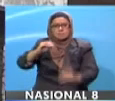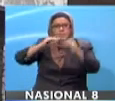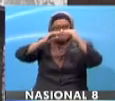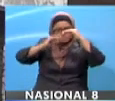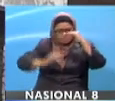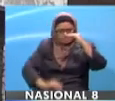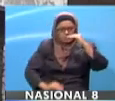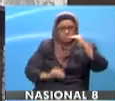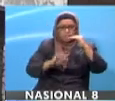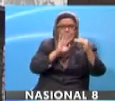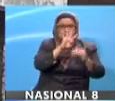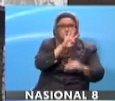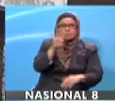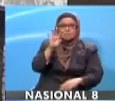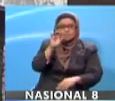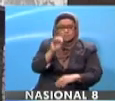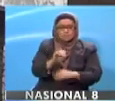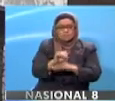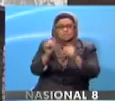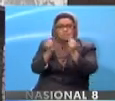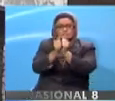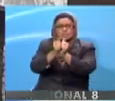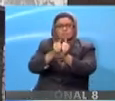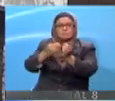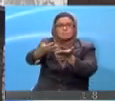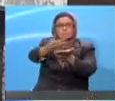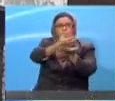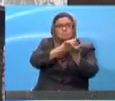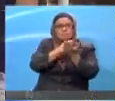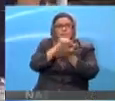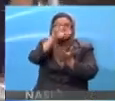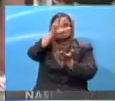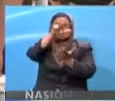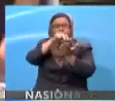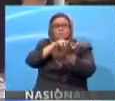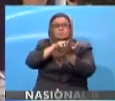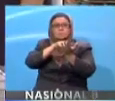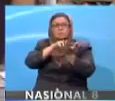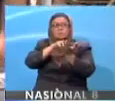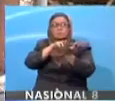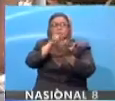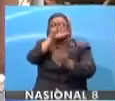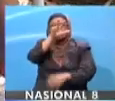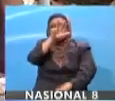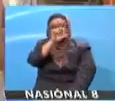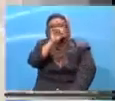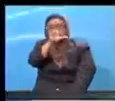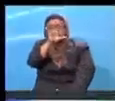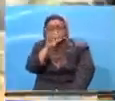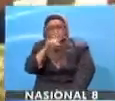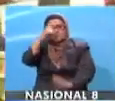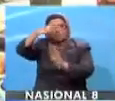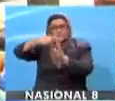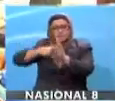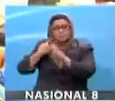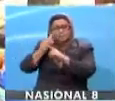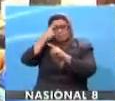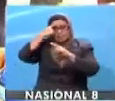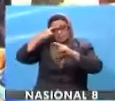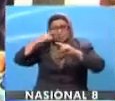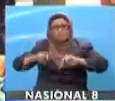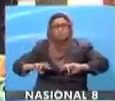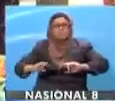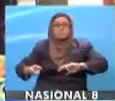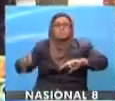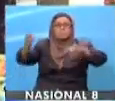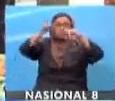dengan pendapatan isi rumah di bawah RM3,050 sebulan. Bagi meningkatkan pendapatan golongan B40, kerajaan